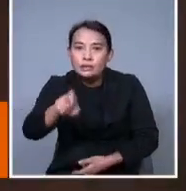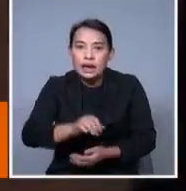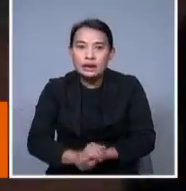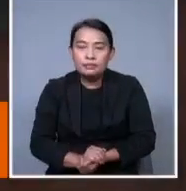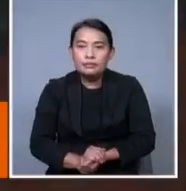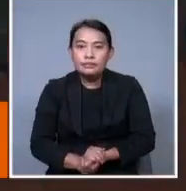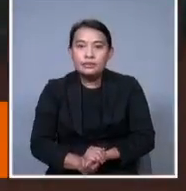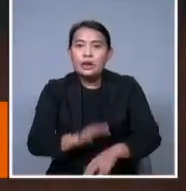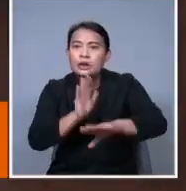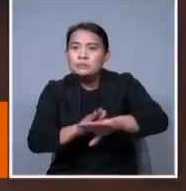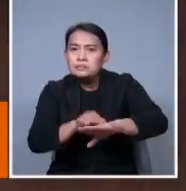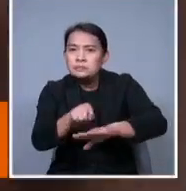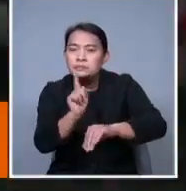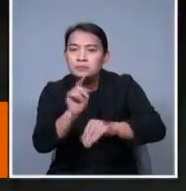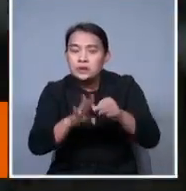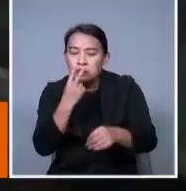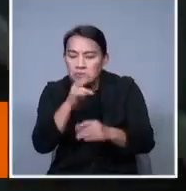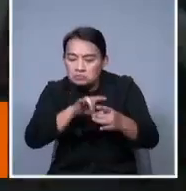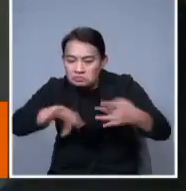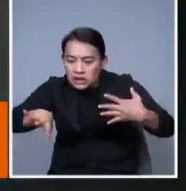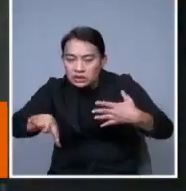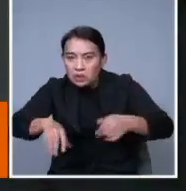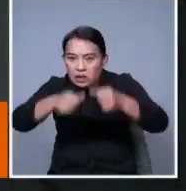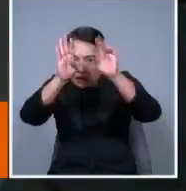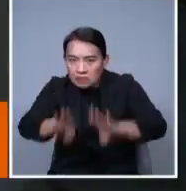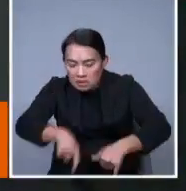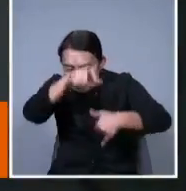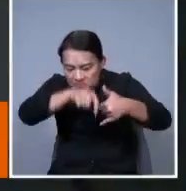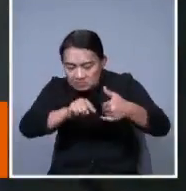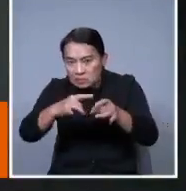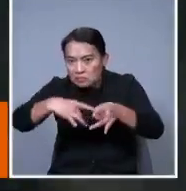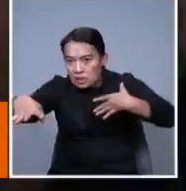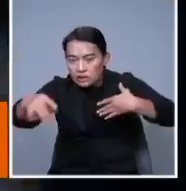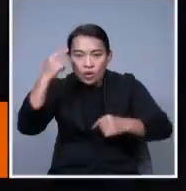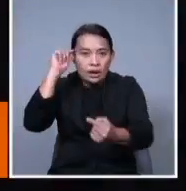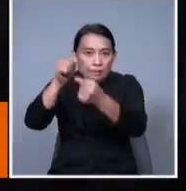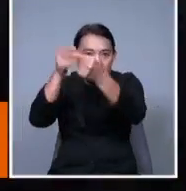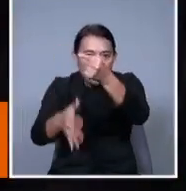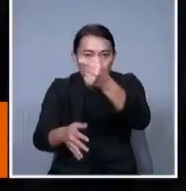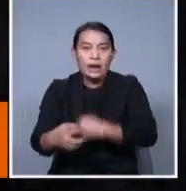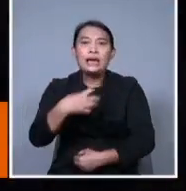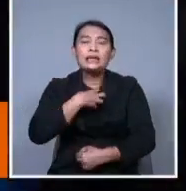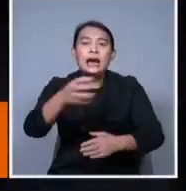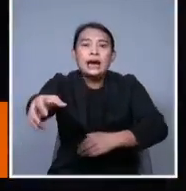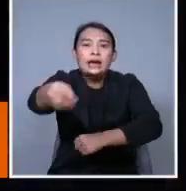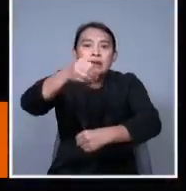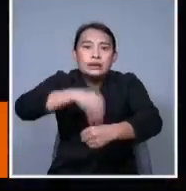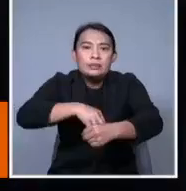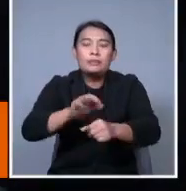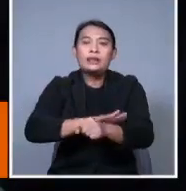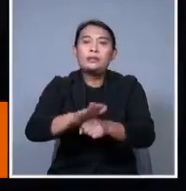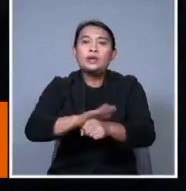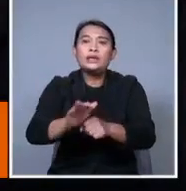การตำหนิเกิดขึ้นถึงความไม่เหมาะสมกับพฤติกรรมดังกล่าวนะครับเพราะว่ามันผิดวัตถุประสงค์ไงคืออยากให้ทุกคนเนี่ยหยิบแต่พอดีและ